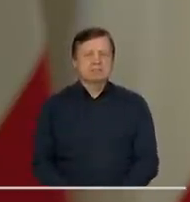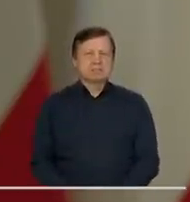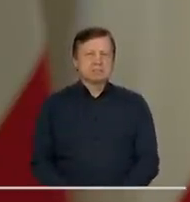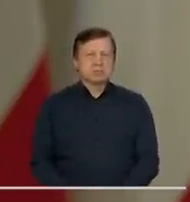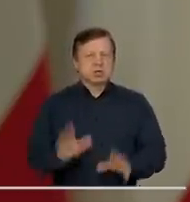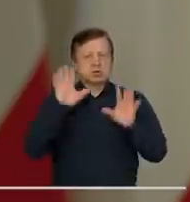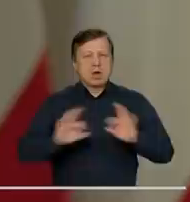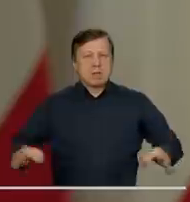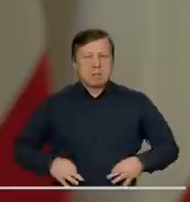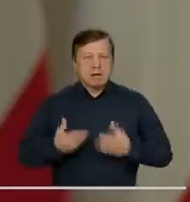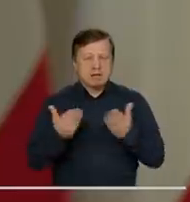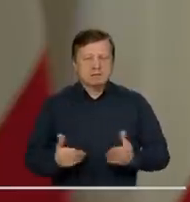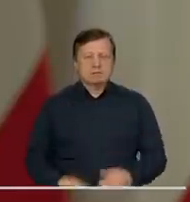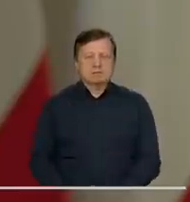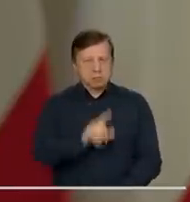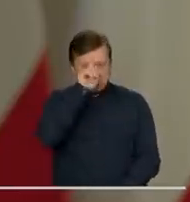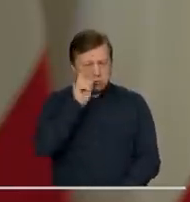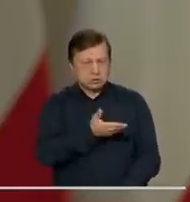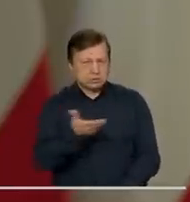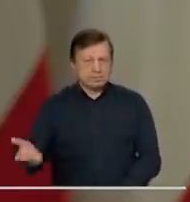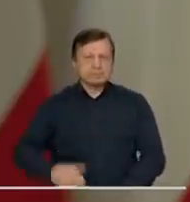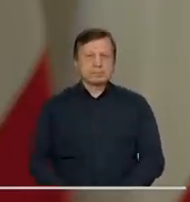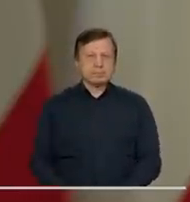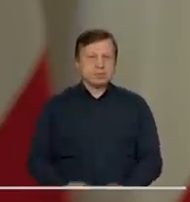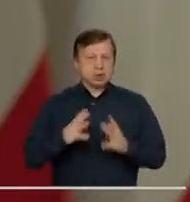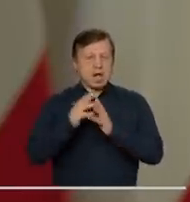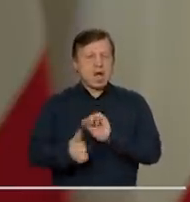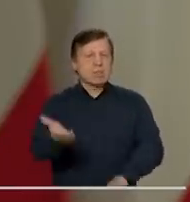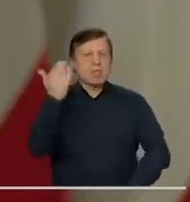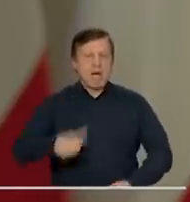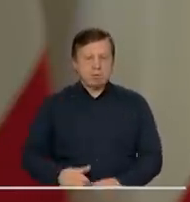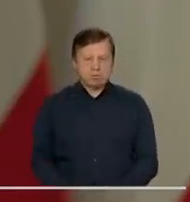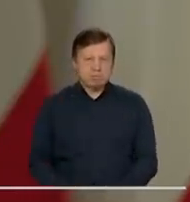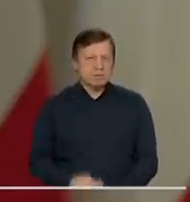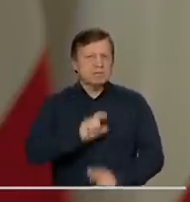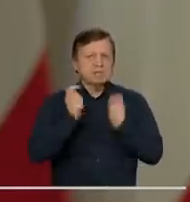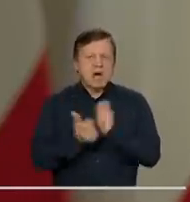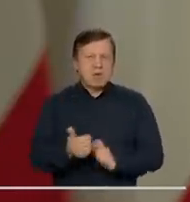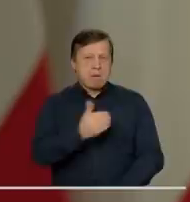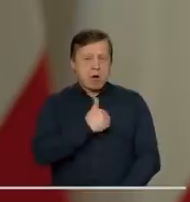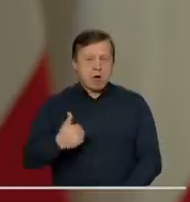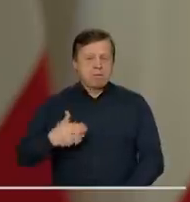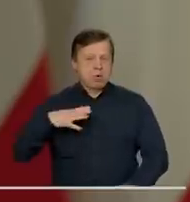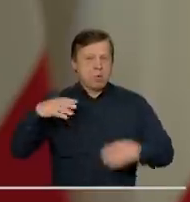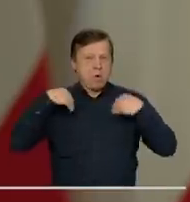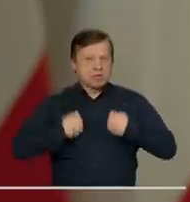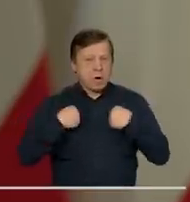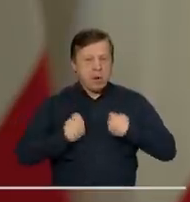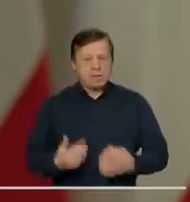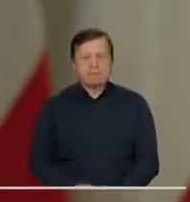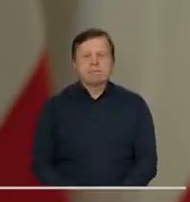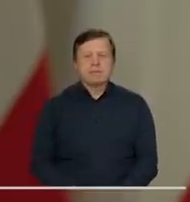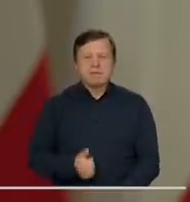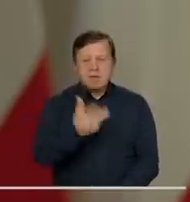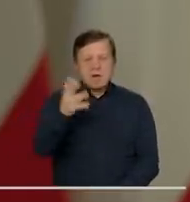Szanowni państwo, drodzy rodacy, 10 lat temu cała Polska okryła się żałobą. W